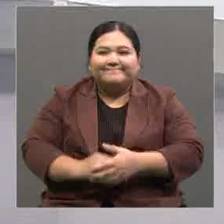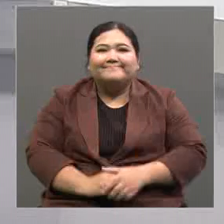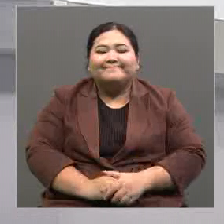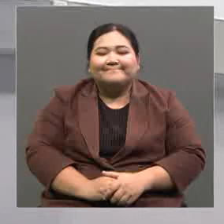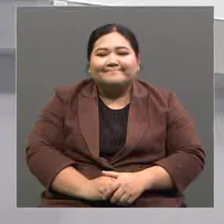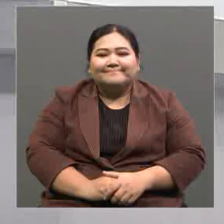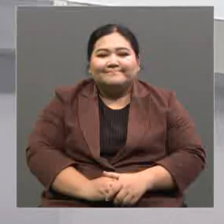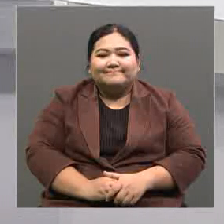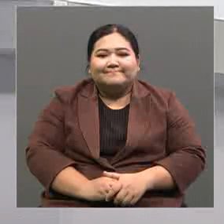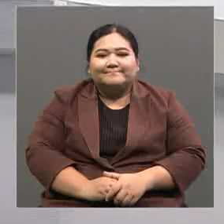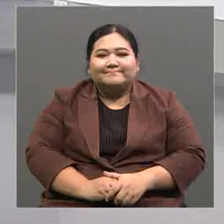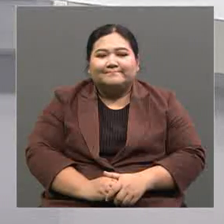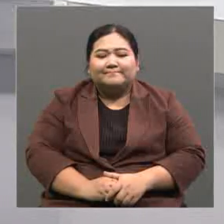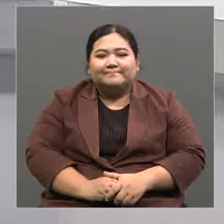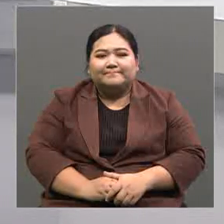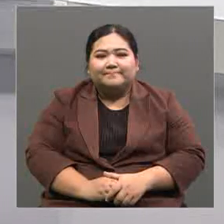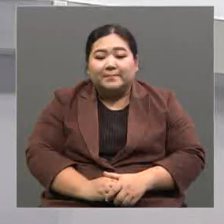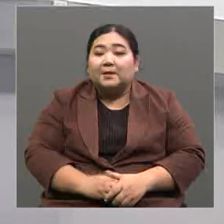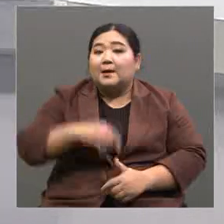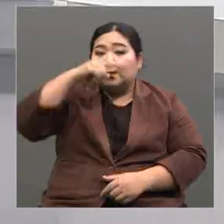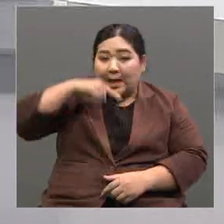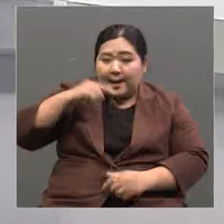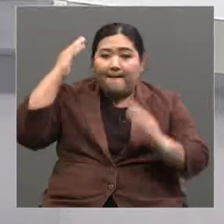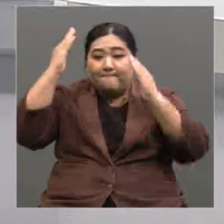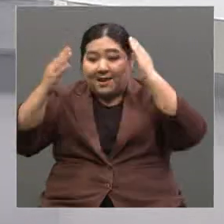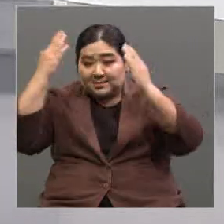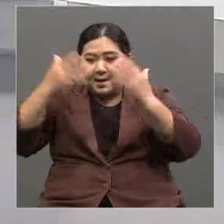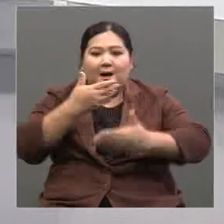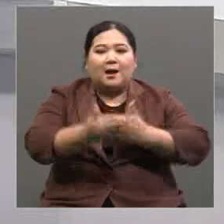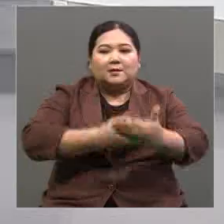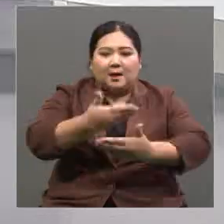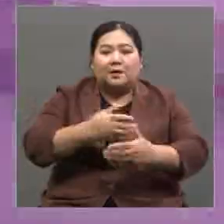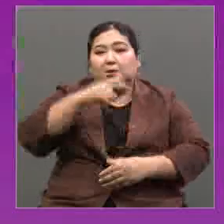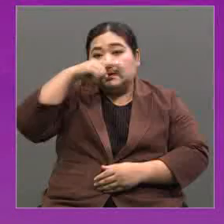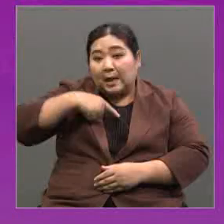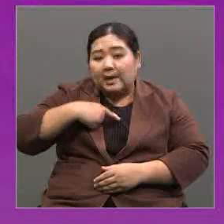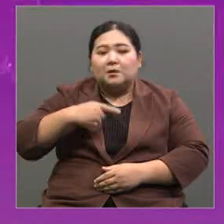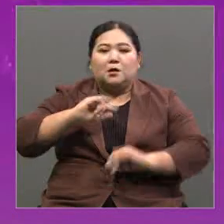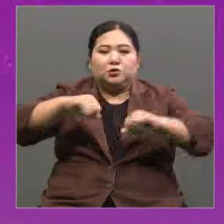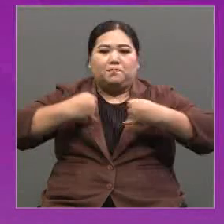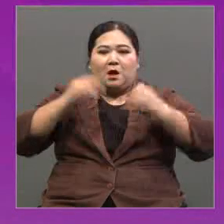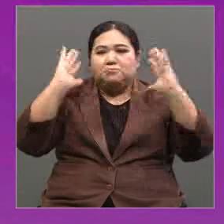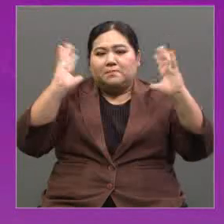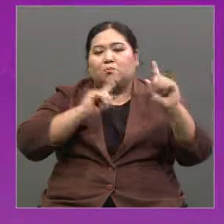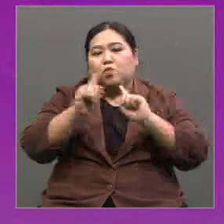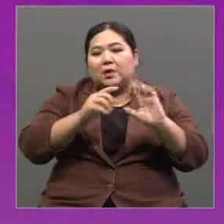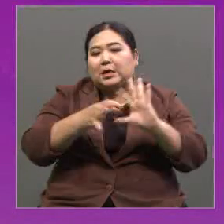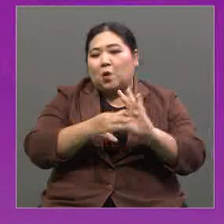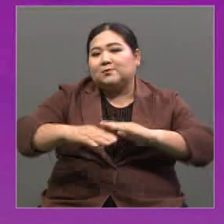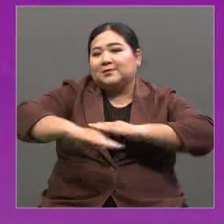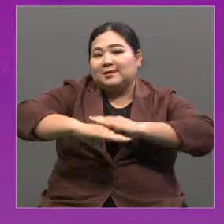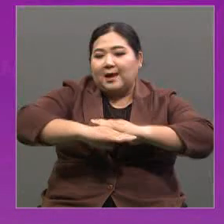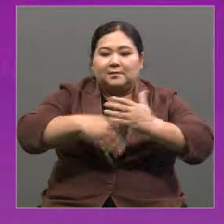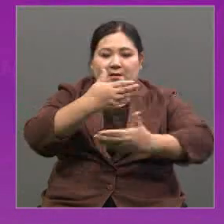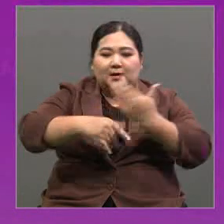อยู่เรื่องการค้าชายแดนไทยมาเลเซียกันนะครับประเทศไทยเป็นเจ้าภาพในการหารือร่วมไทยมาเลเซียในระดับคณะทำงานด้าน